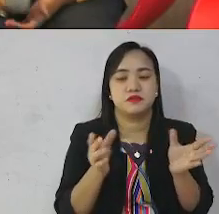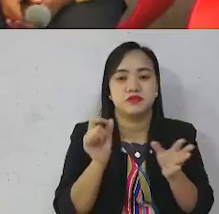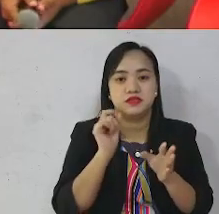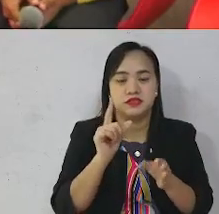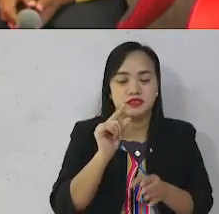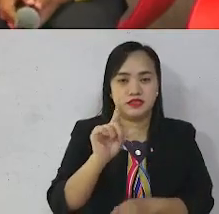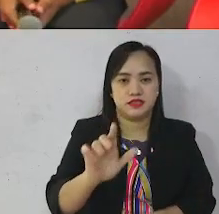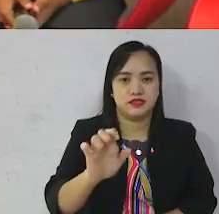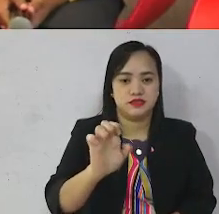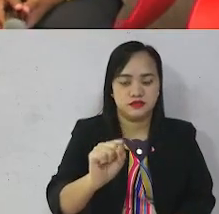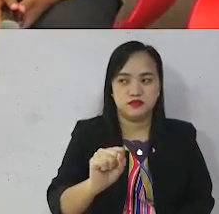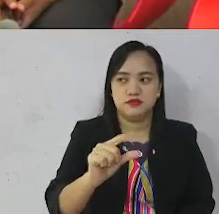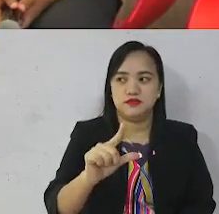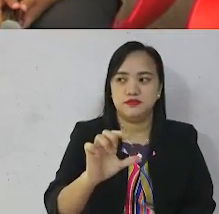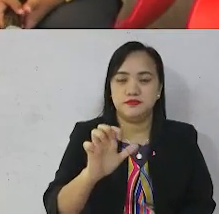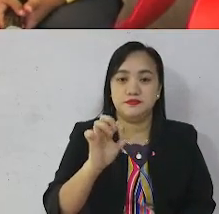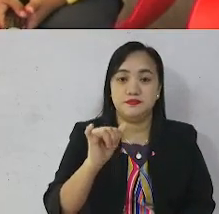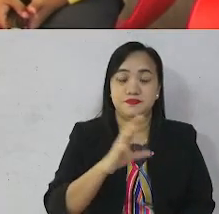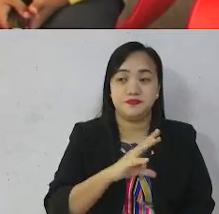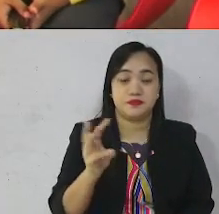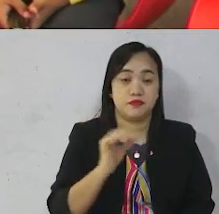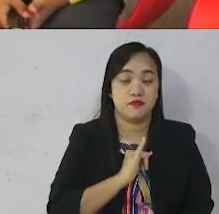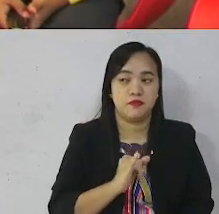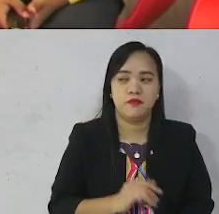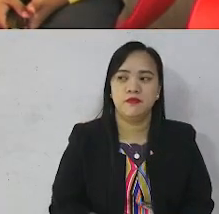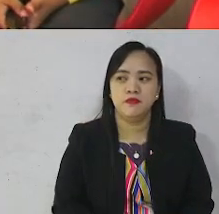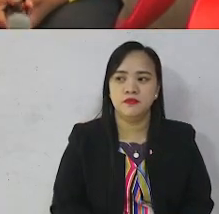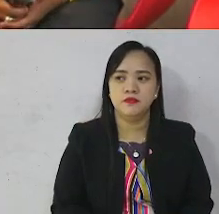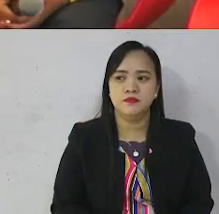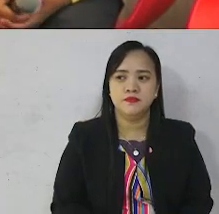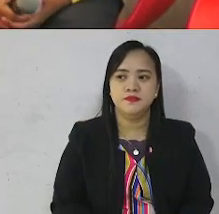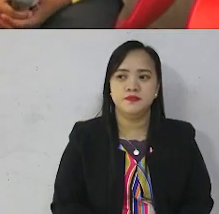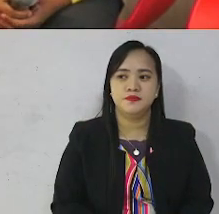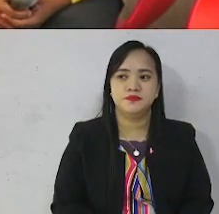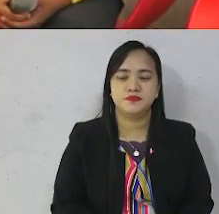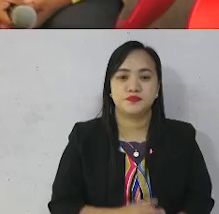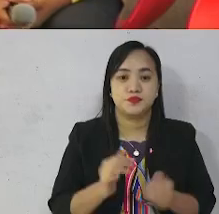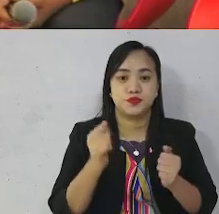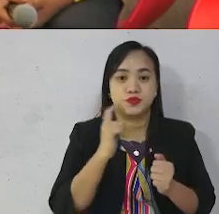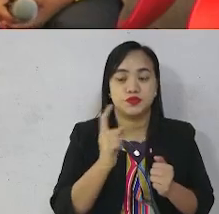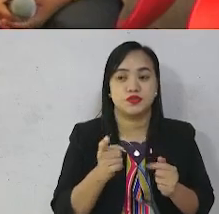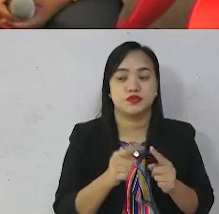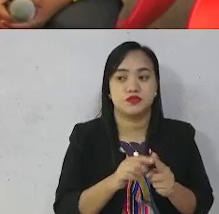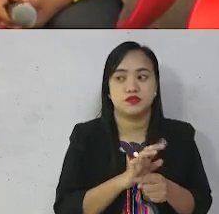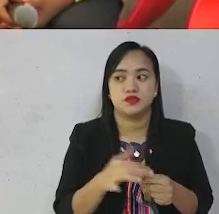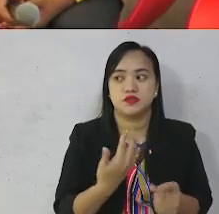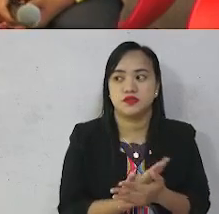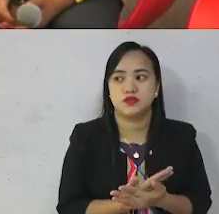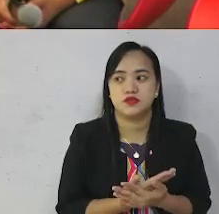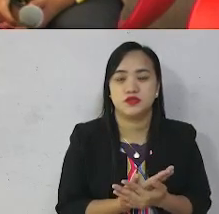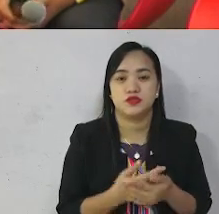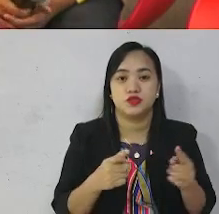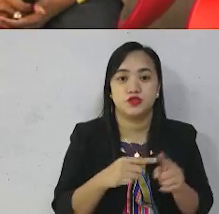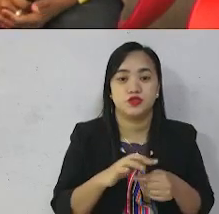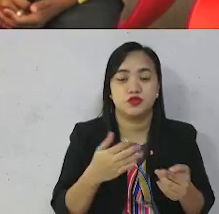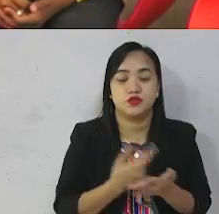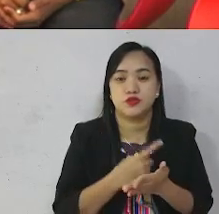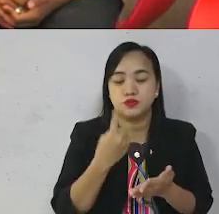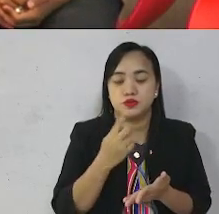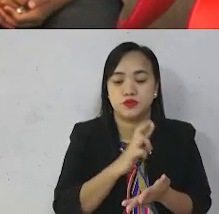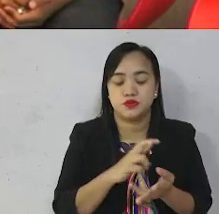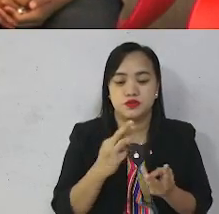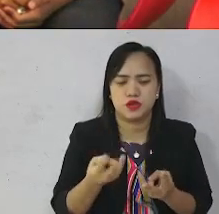ang gusto ko lang maipa mapa hatid sa mga manonood na